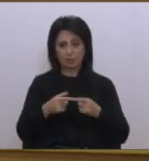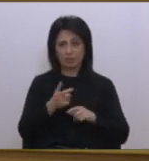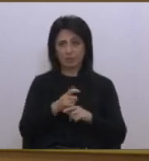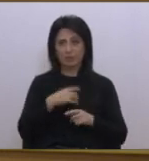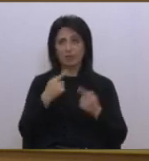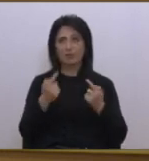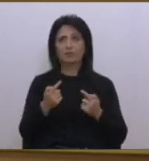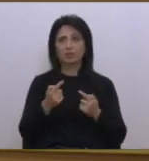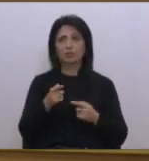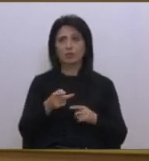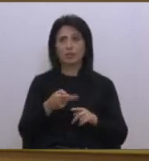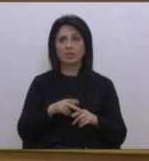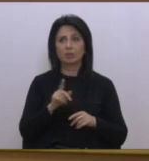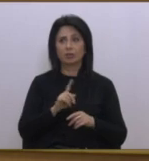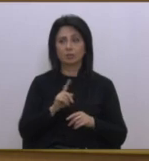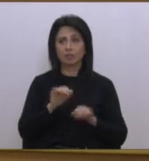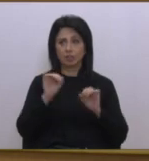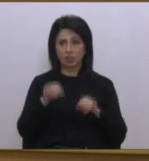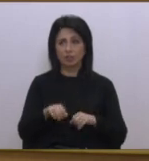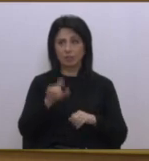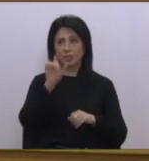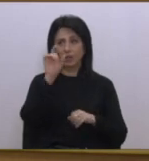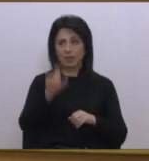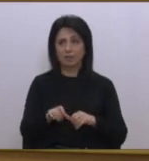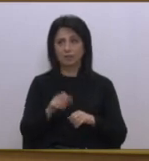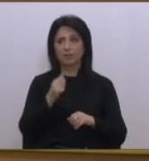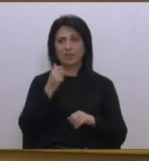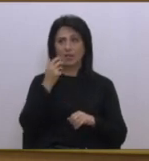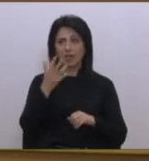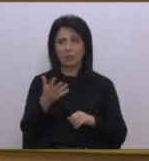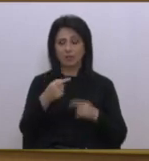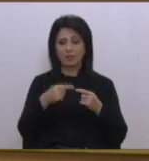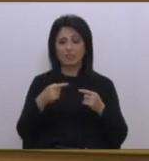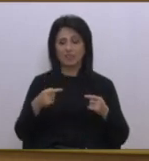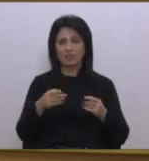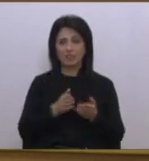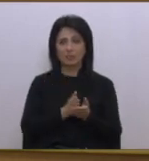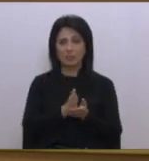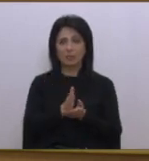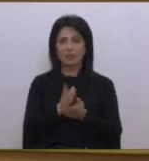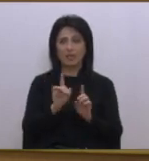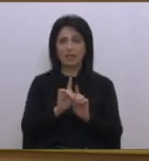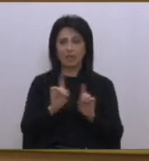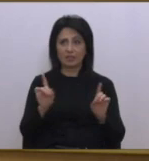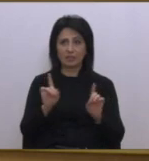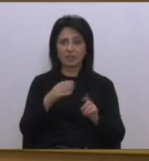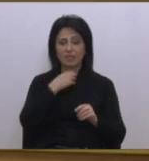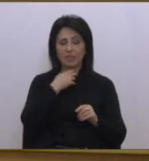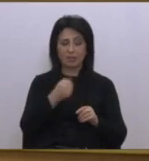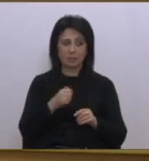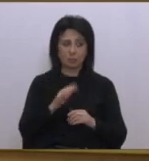ძალიან მნიშვნელოვანი იქნება, იმიტომ რომ შეიძლება ადამიანმა რამოდენიმე სხვადასხვა მიმართულებაში, განსაკუთრებით